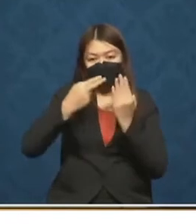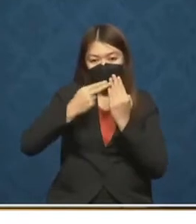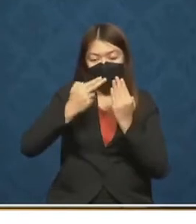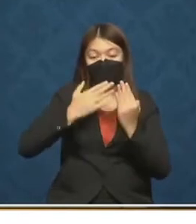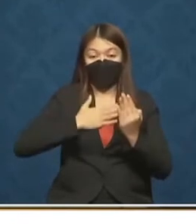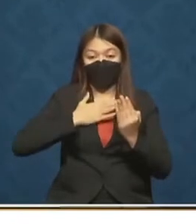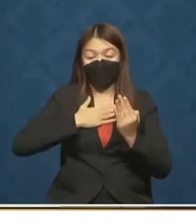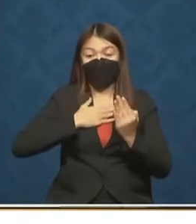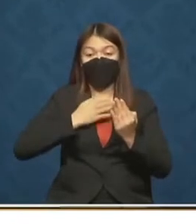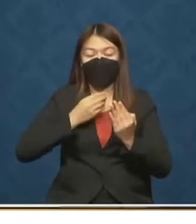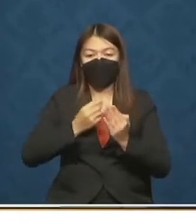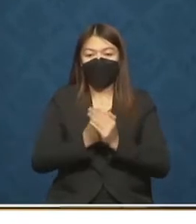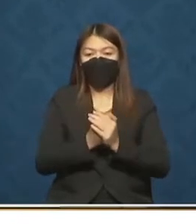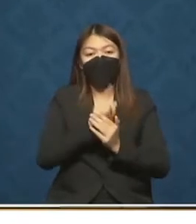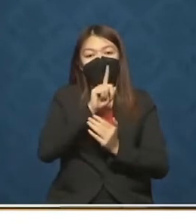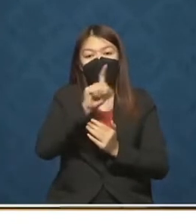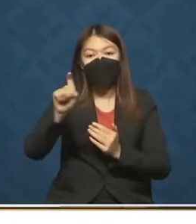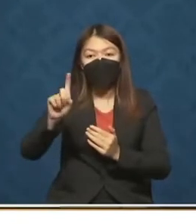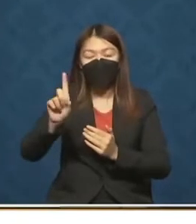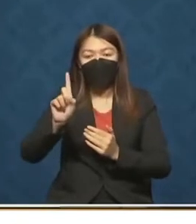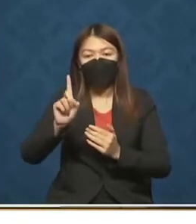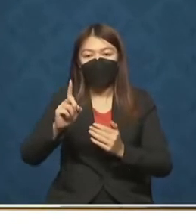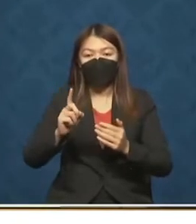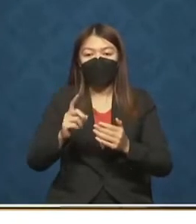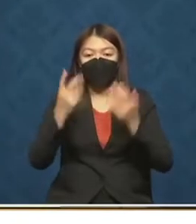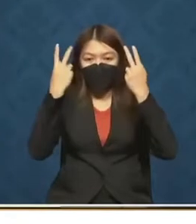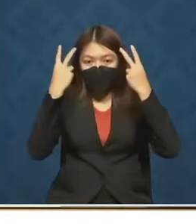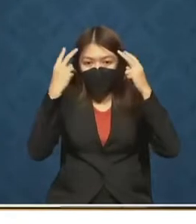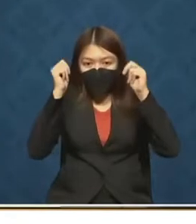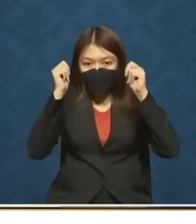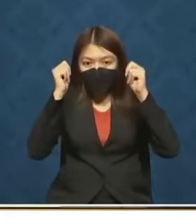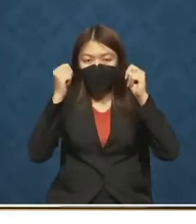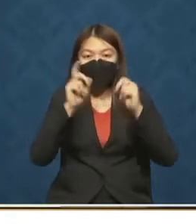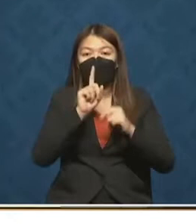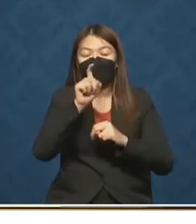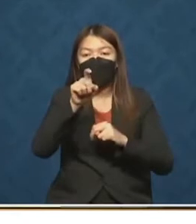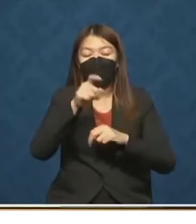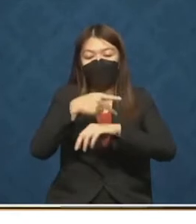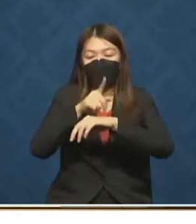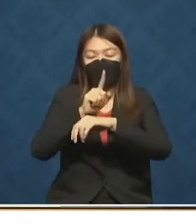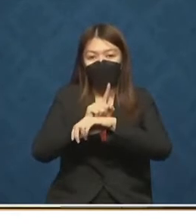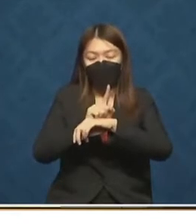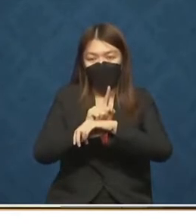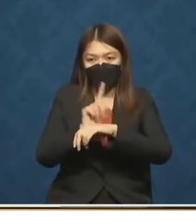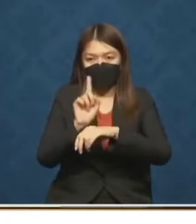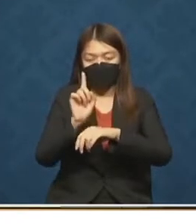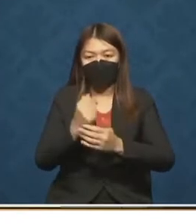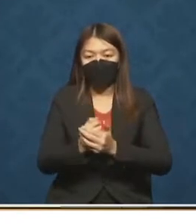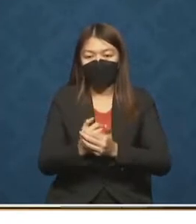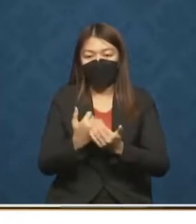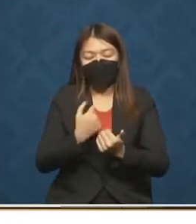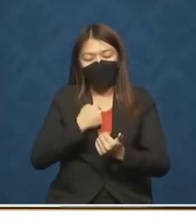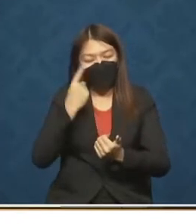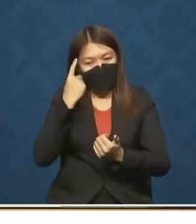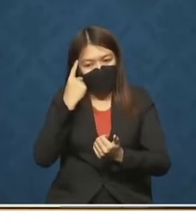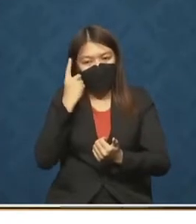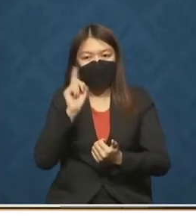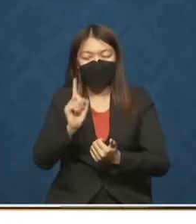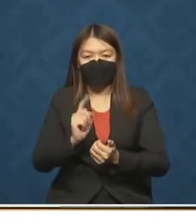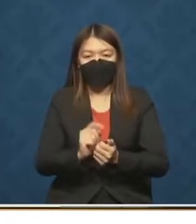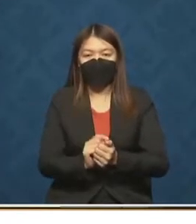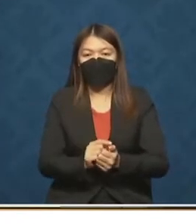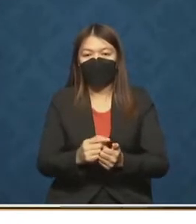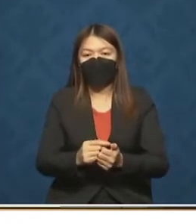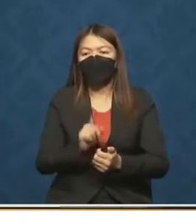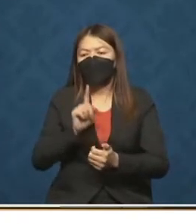ของดฉันฝากคำถามมาถามไปยังท่านนายกรัฐมนตีโดยผ่านท่านประทานสภาค่ะและดฉันก็มั่นใจค่ะว่าค